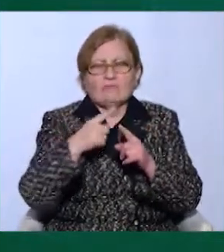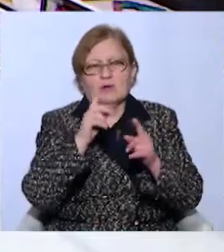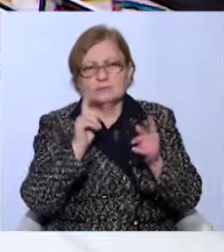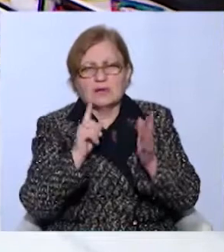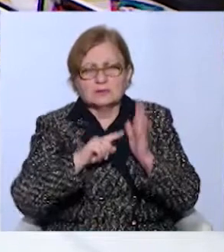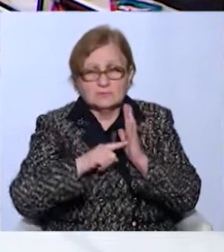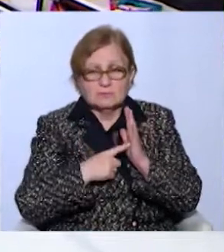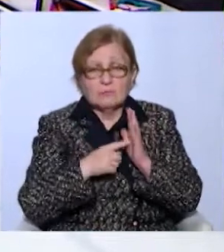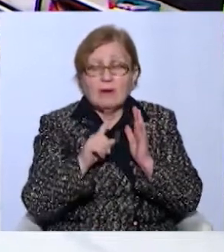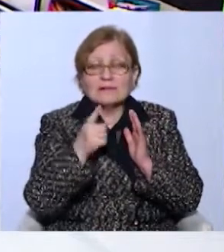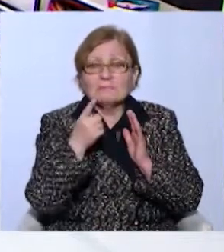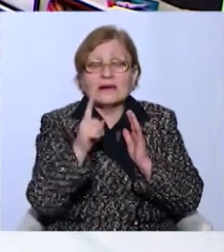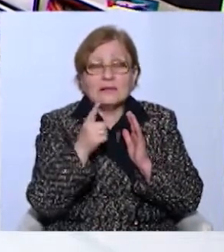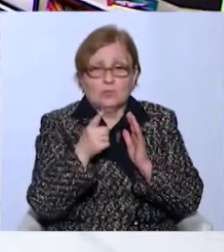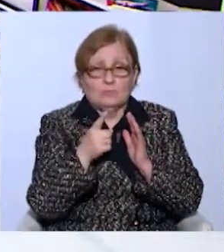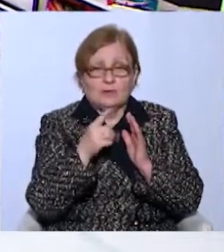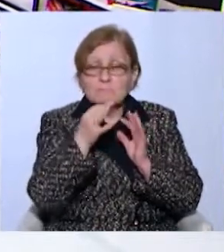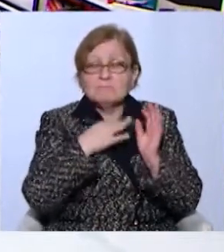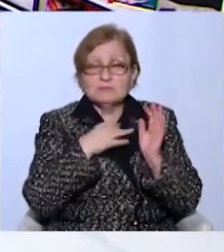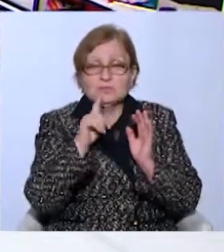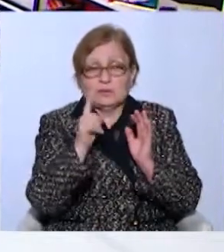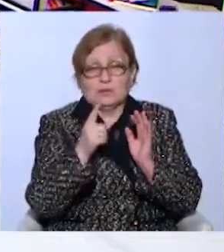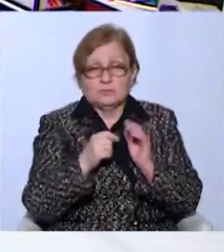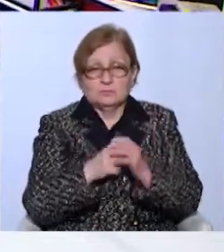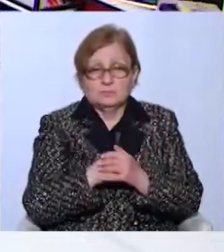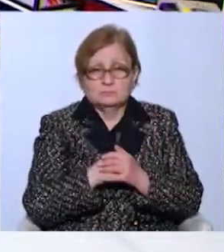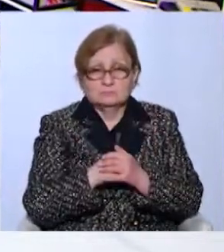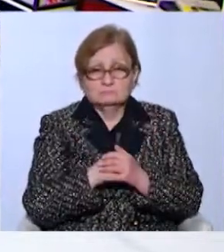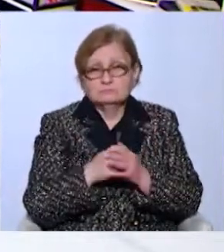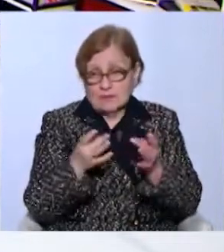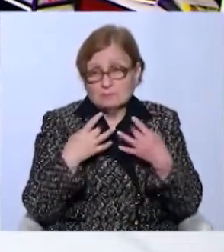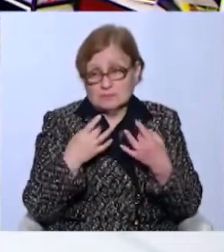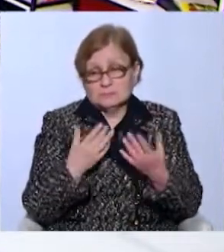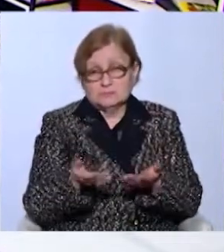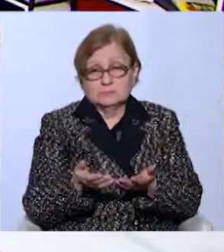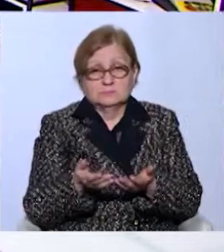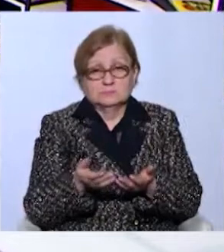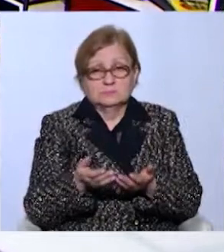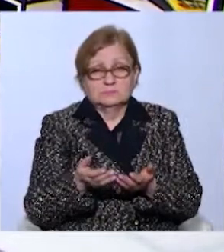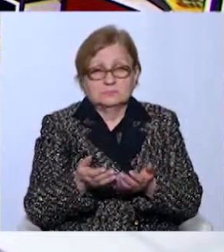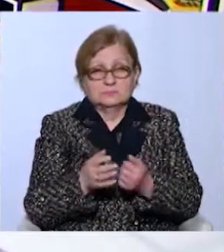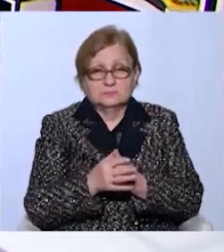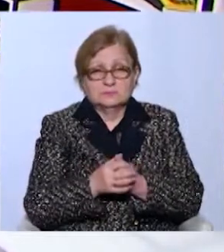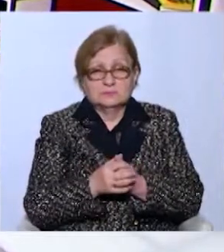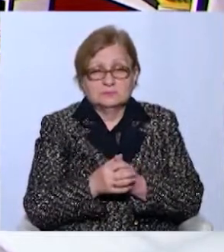txulop, rato, gama gebine, rato, mamik zeni. Airo amik zeni, oh, emasin, mambo, kasagebia.